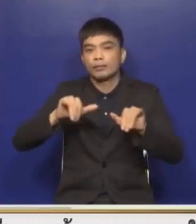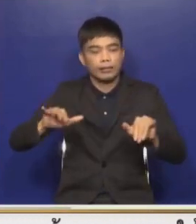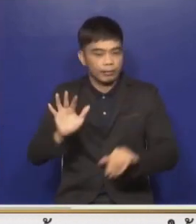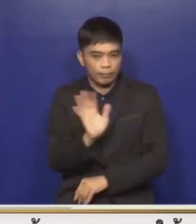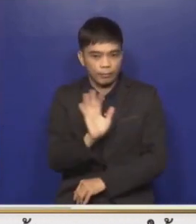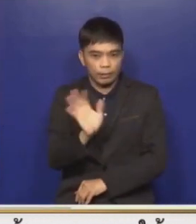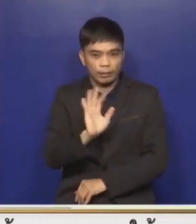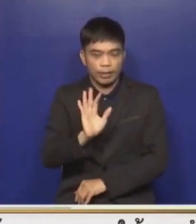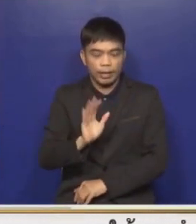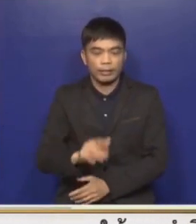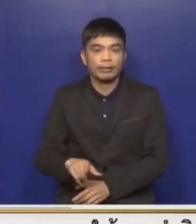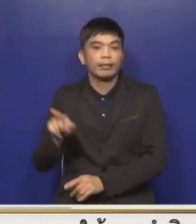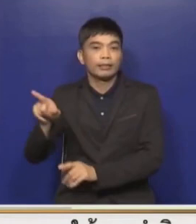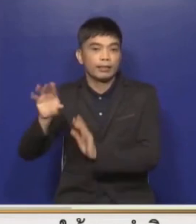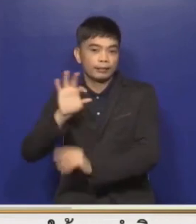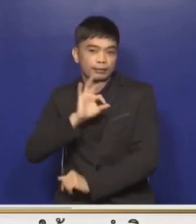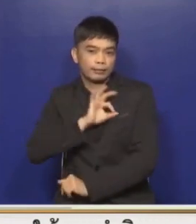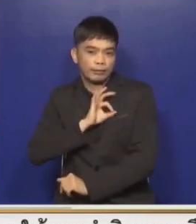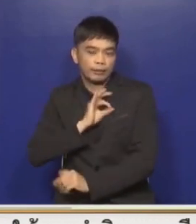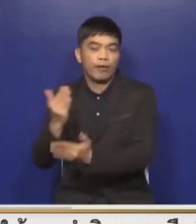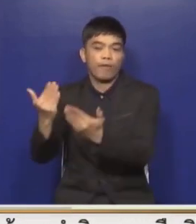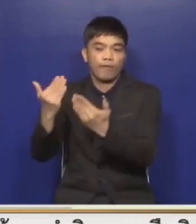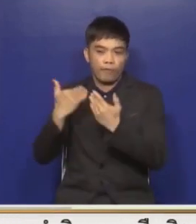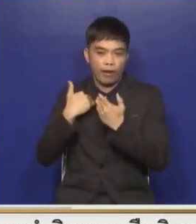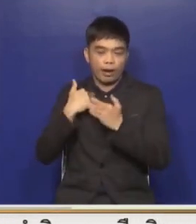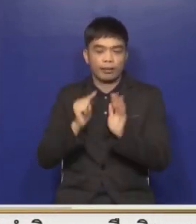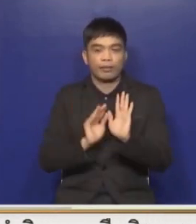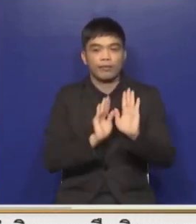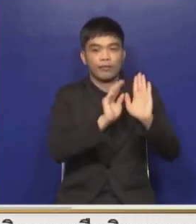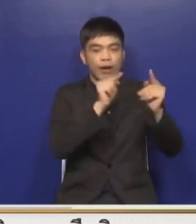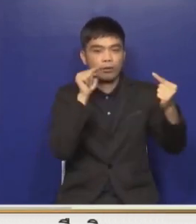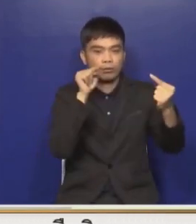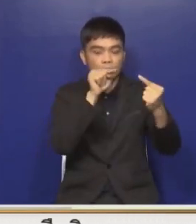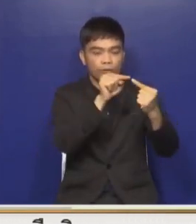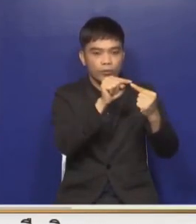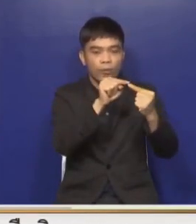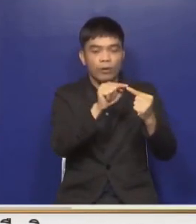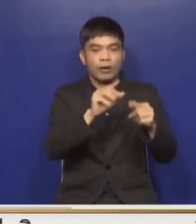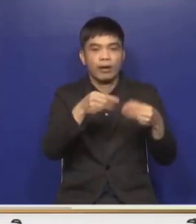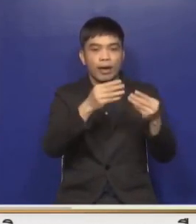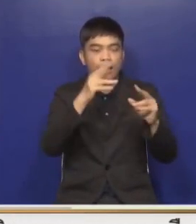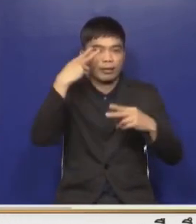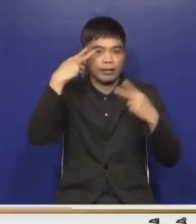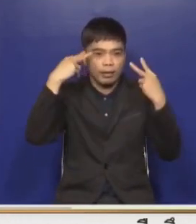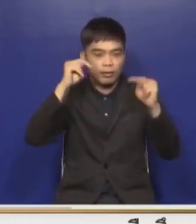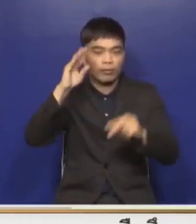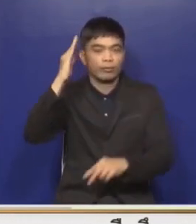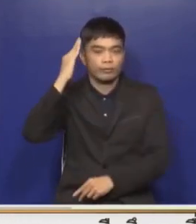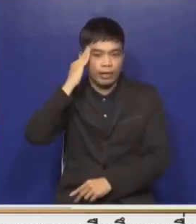งจอร์กลิไปนั้นนะครั จะรีบนำเรียนท่านหนาอยู่ร่มตีเพื่ให้จะได้นำไปปฏิบติเรื่องวันครัขบคุณครับ